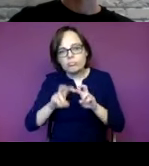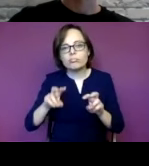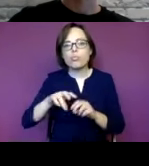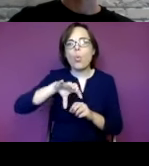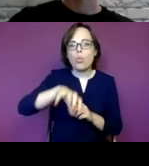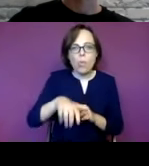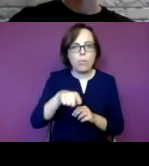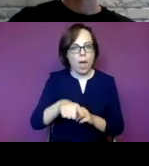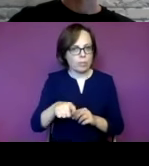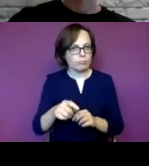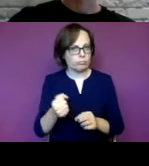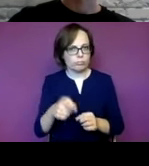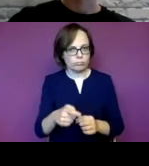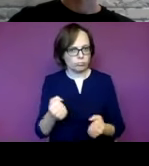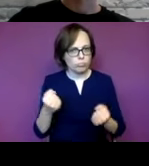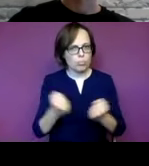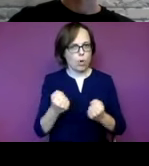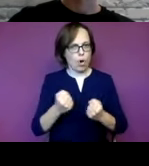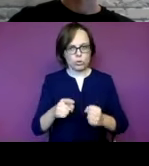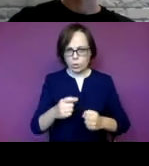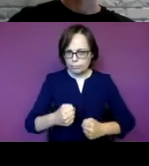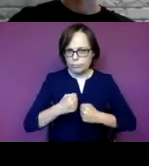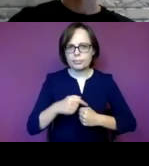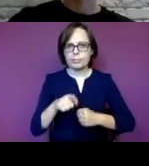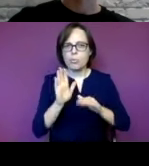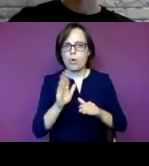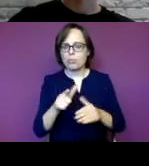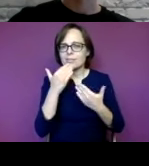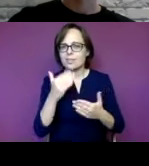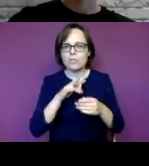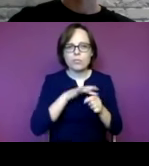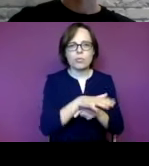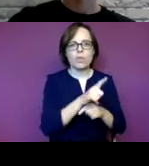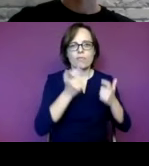właśnie, który nie jest stricte